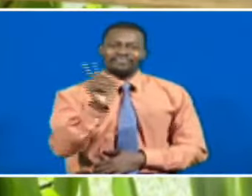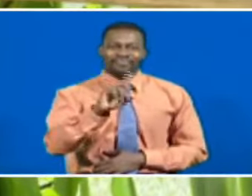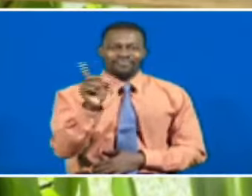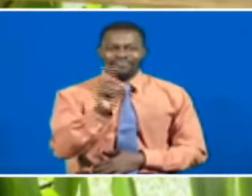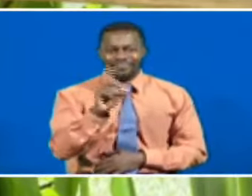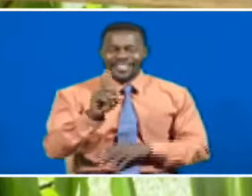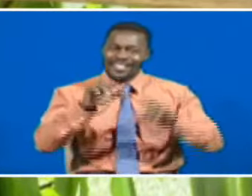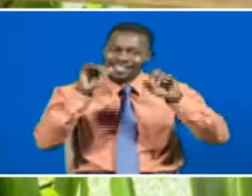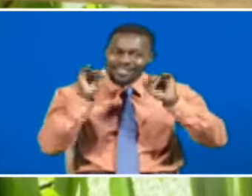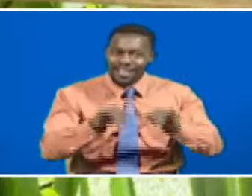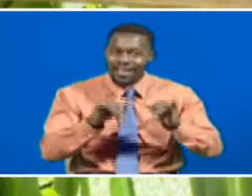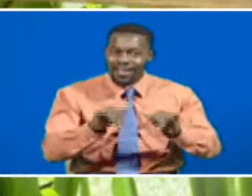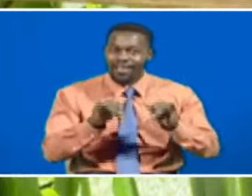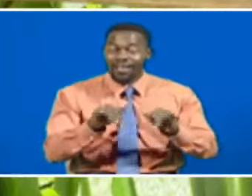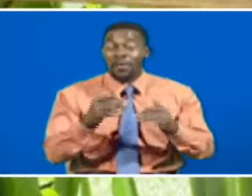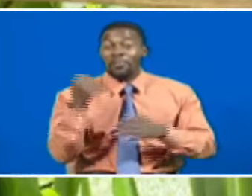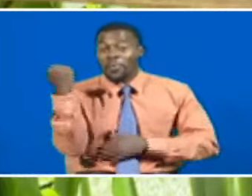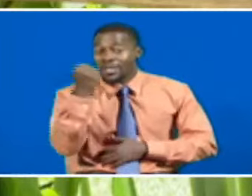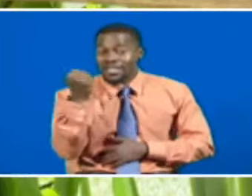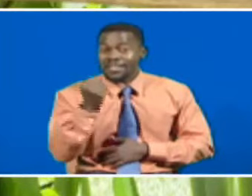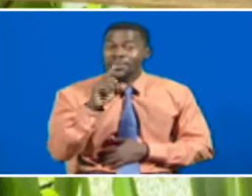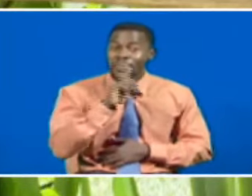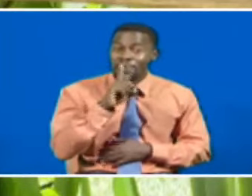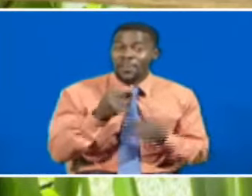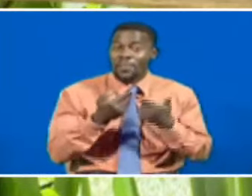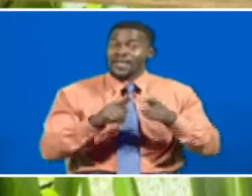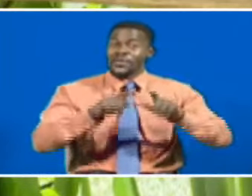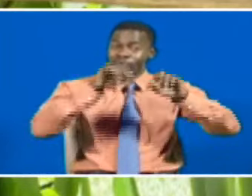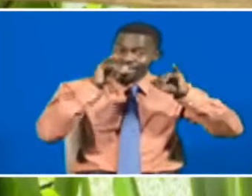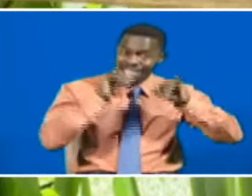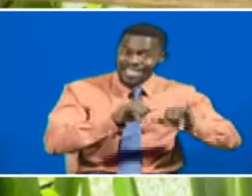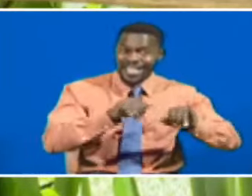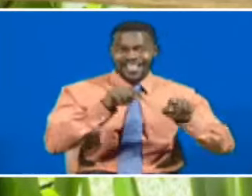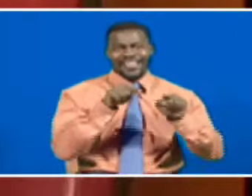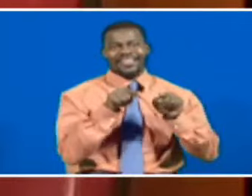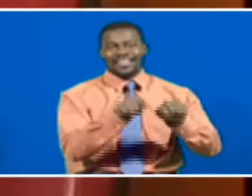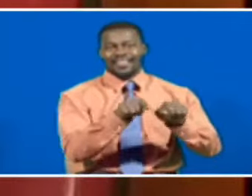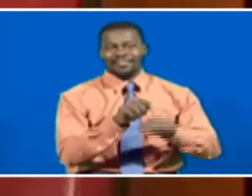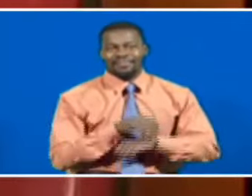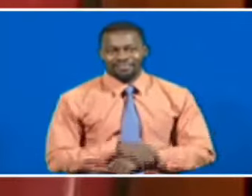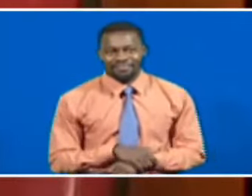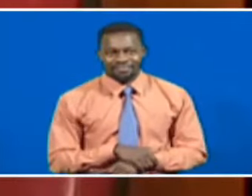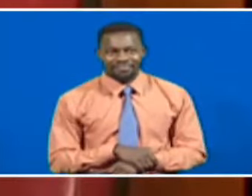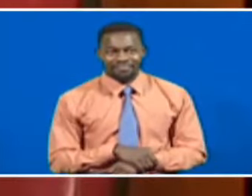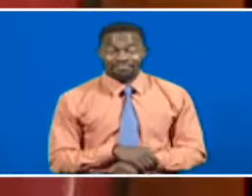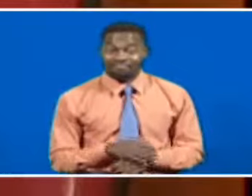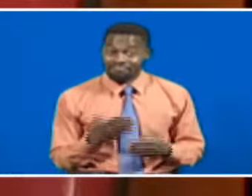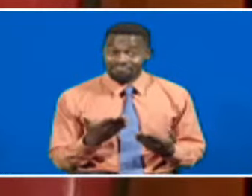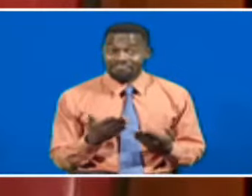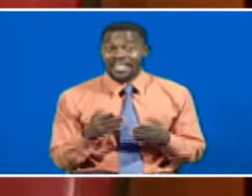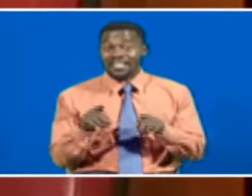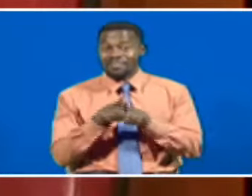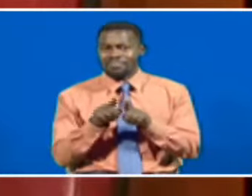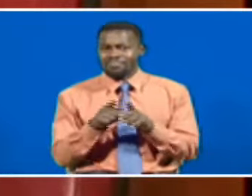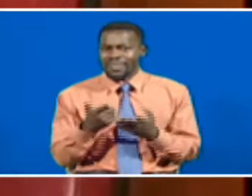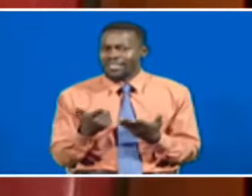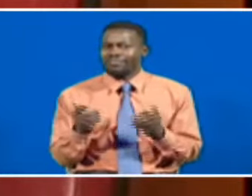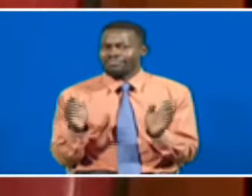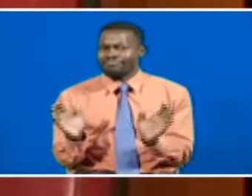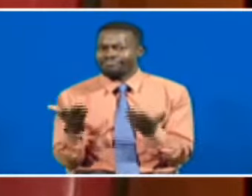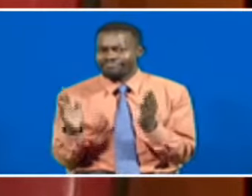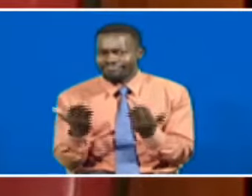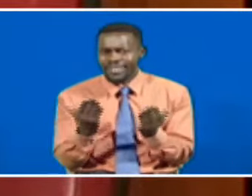turbulence. Vile inakuwa ndio pia kutakuwa na ile plateau. It has settled, the dust will settle. Kama mchango wake wa kustawisha jamii,